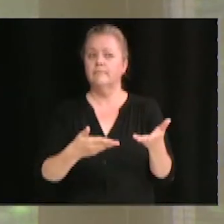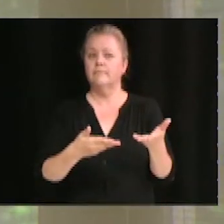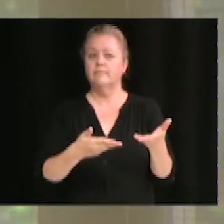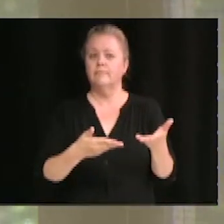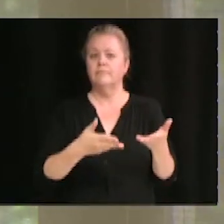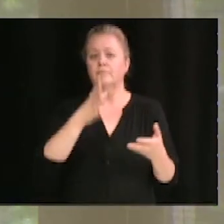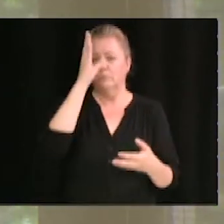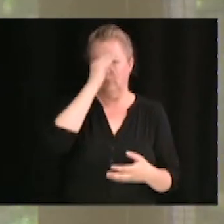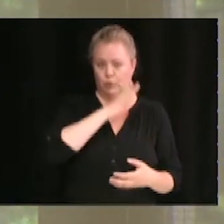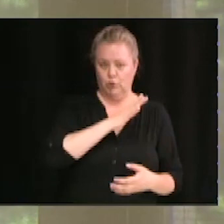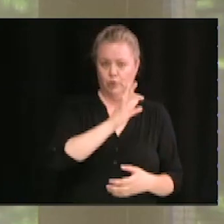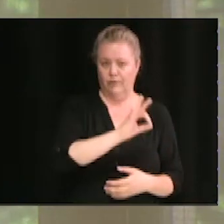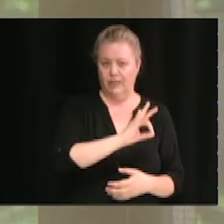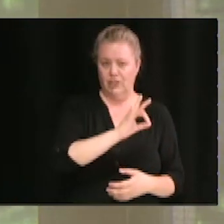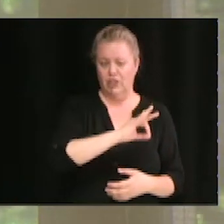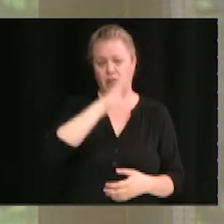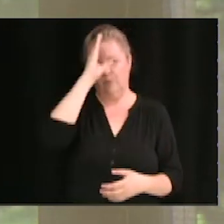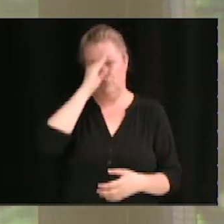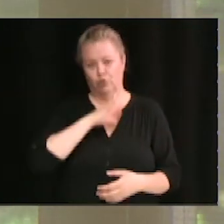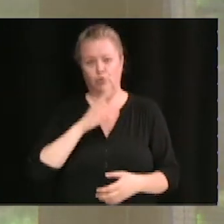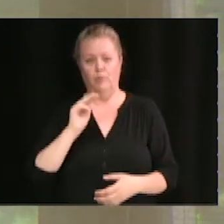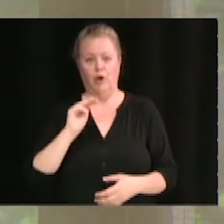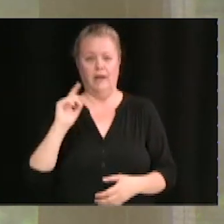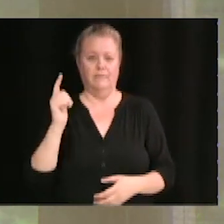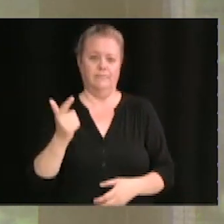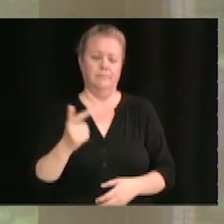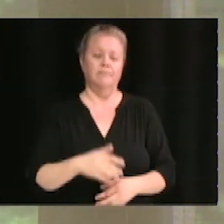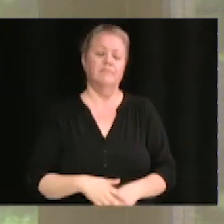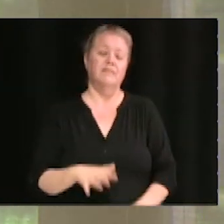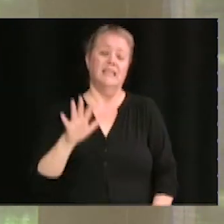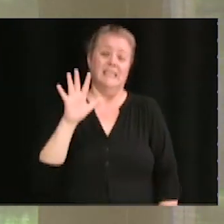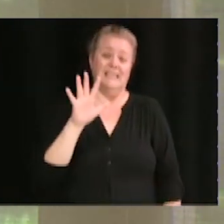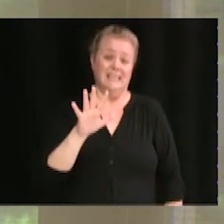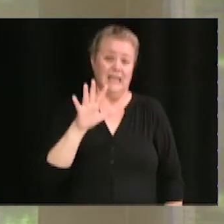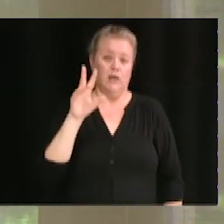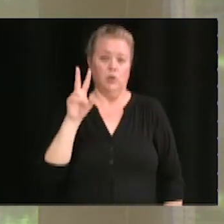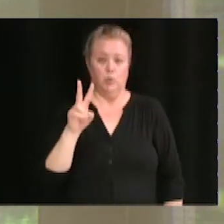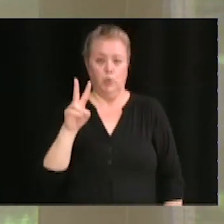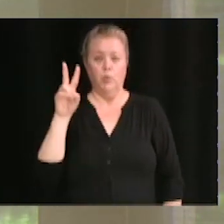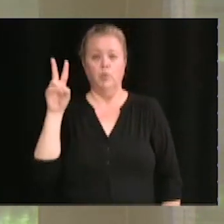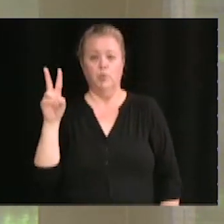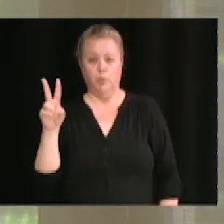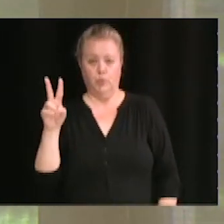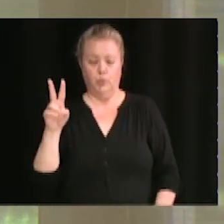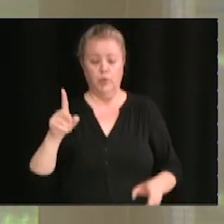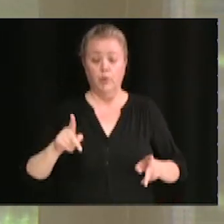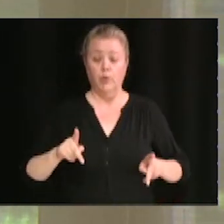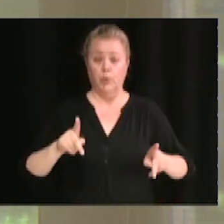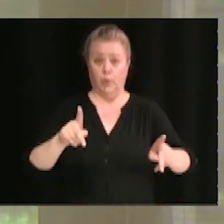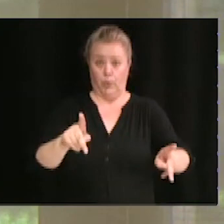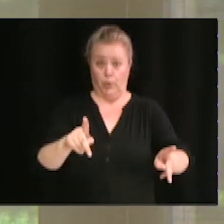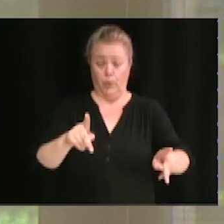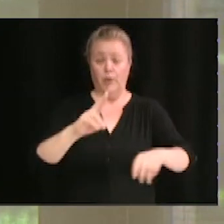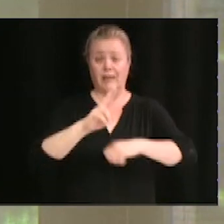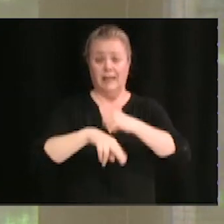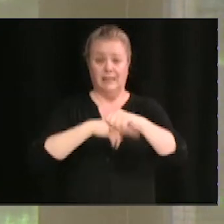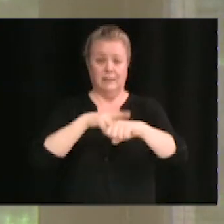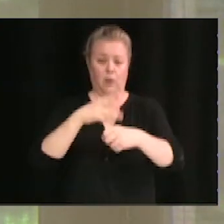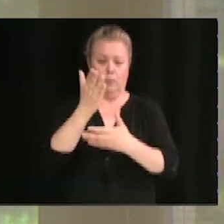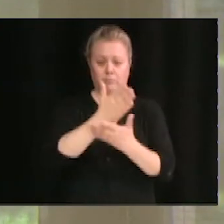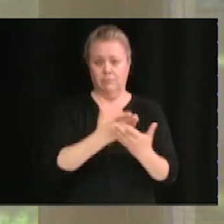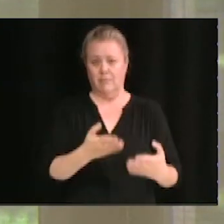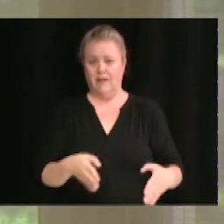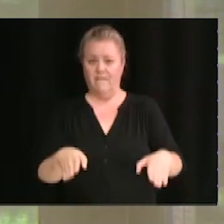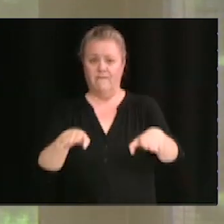M. Fréchette, appuyé par M. Morin. 5.2.2, fermeture d'une partie de la rue des Nations pour la tenue